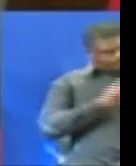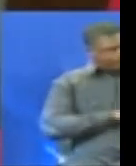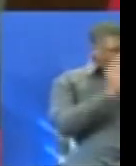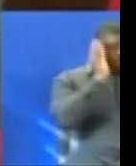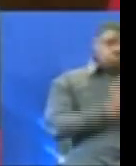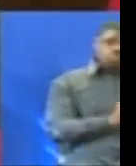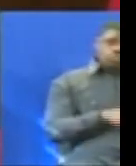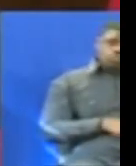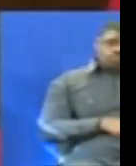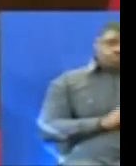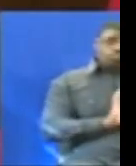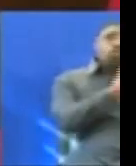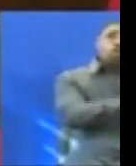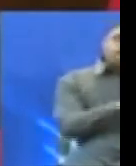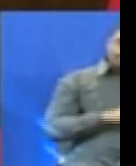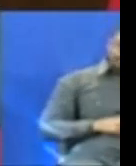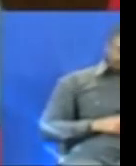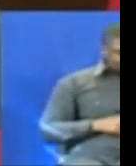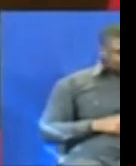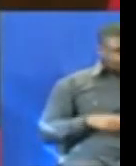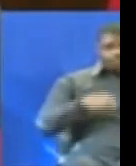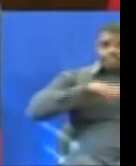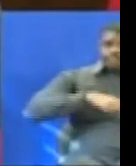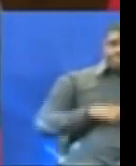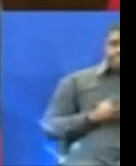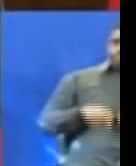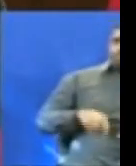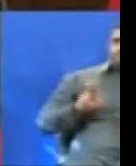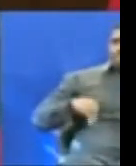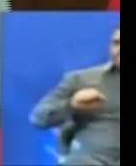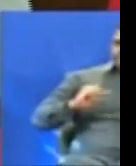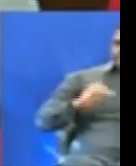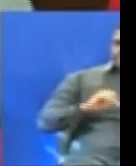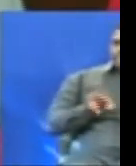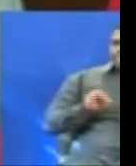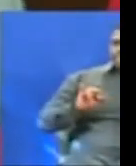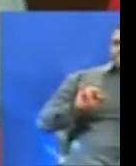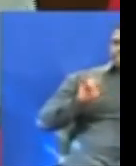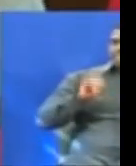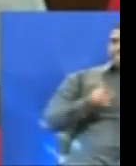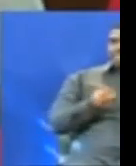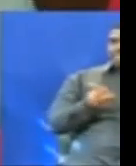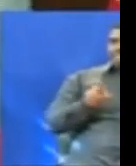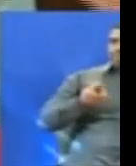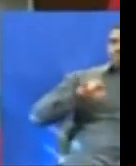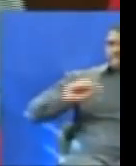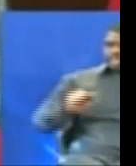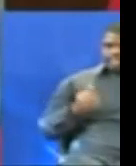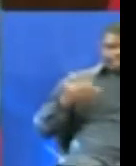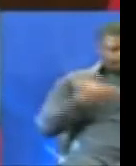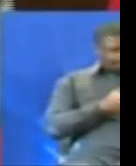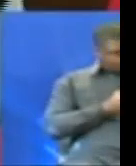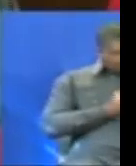ya mkoa. Sisi tuna barabara ya Chingwea Liwale ambayo inakwenda moja kwa moja inapitia Masasi mpaka Lindi. Hiyo